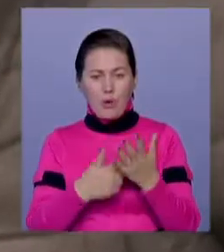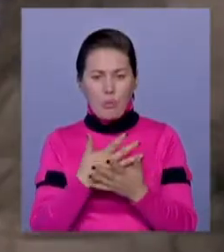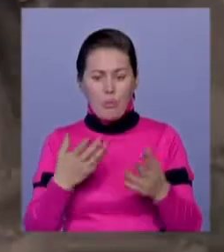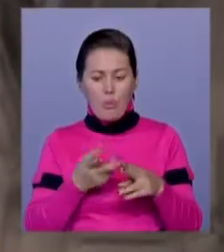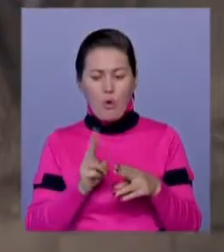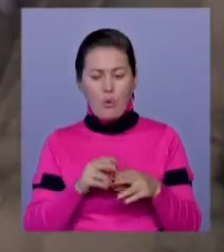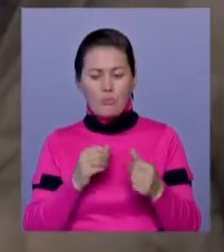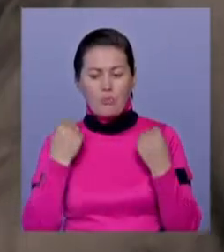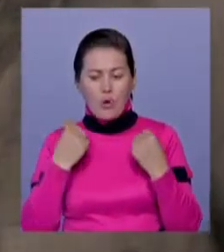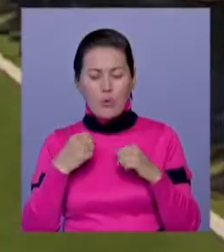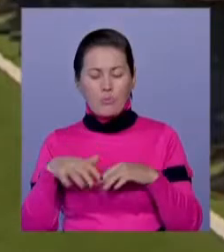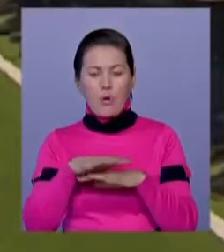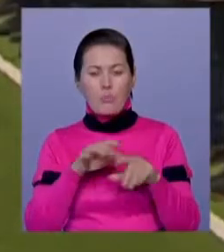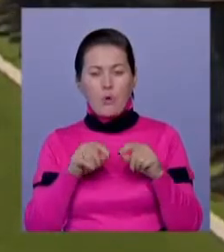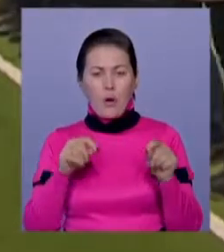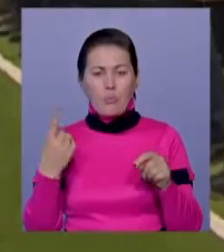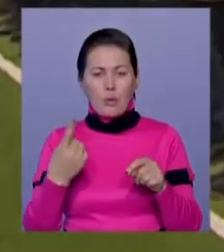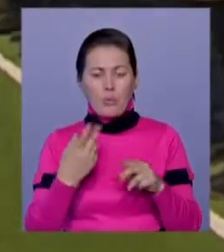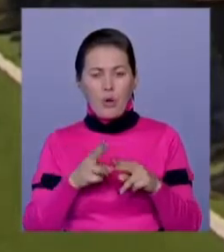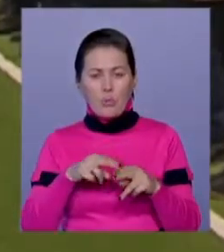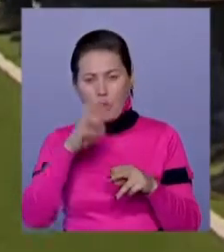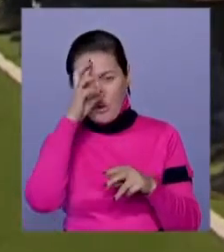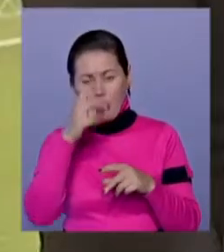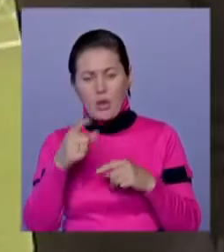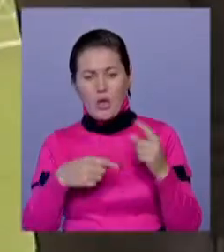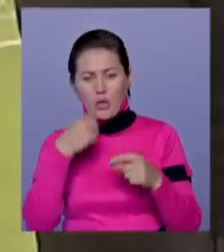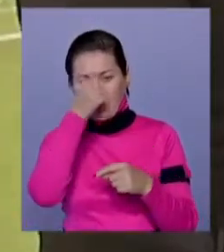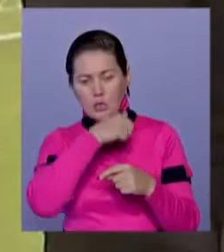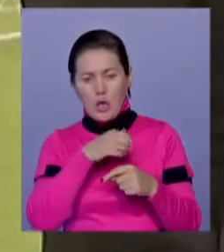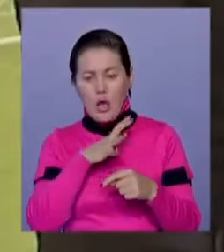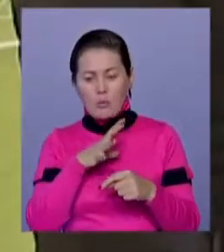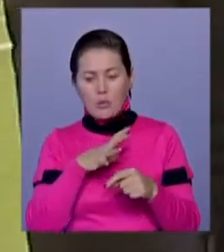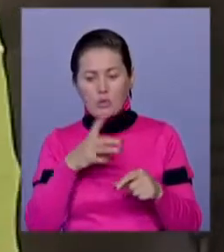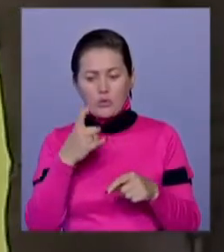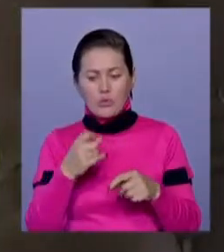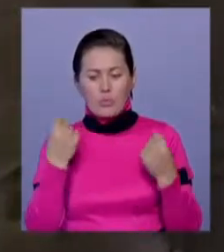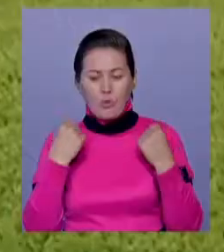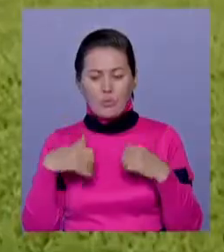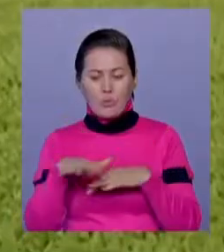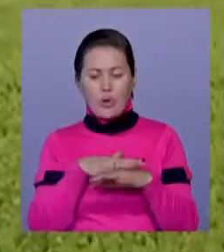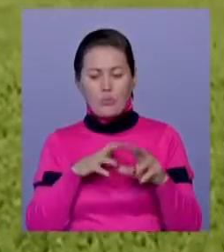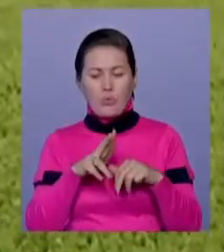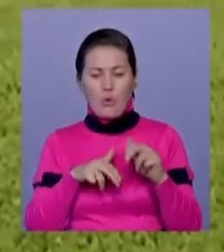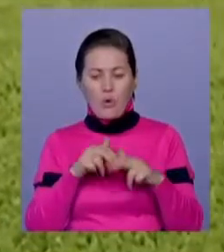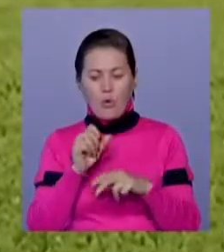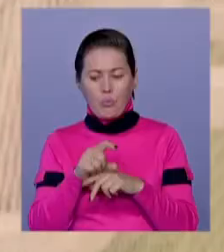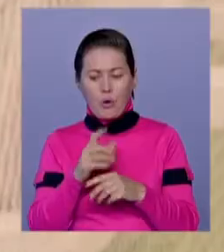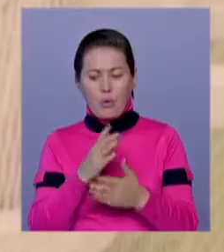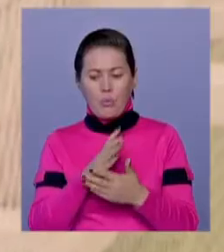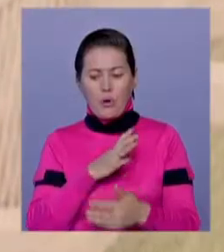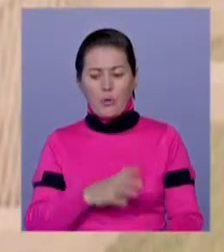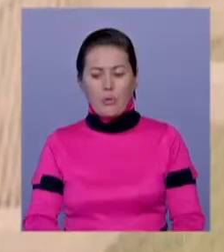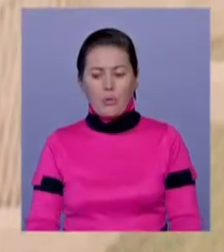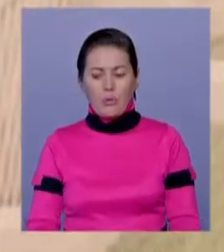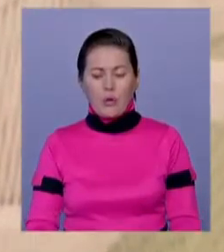жолдау аясында ашылып отырған алғашқы нысан. Мемлекет басшысы келесі жылы кем дегенде 100 спорт кешенін тұрғызуды тапсырды.